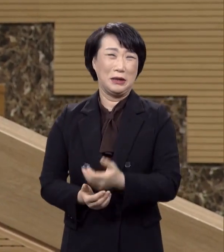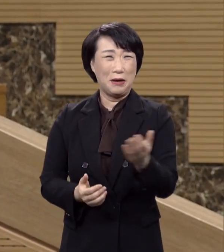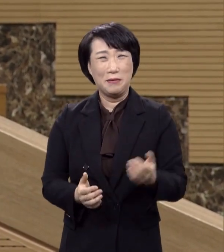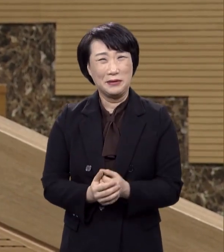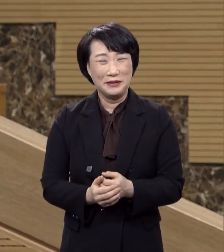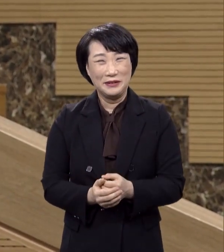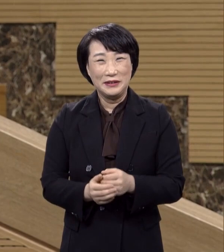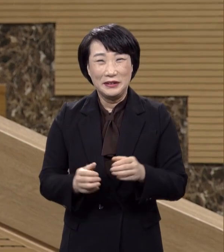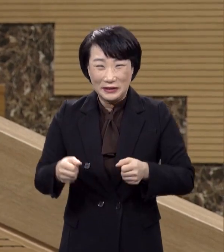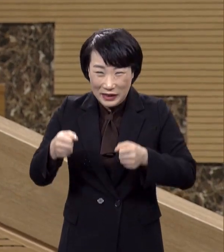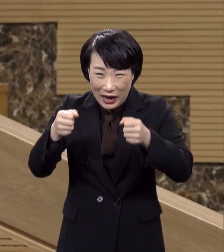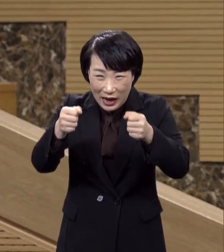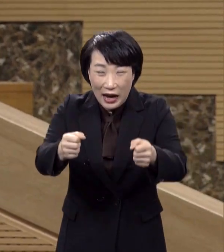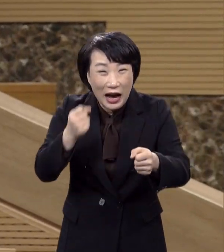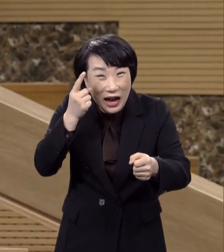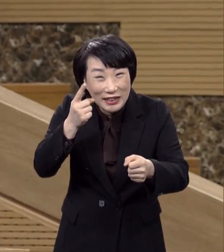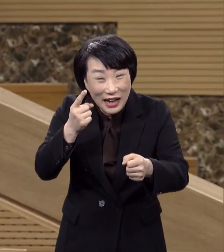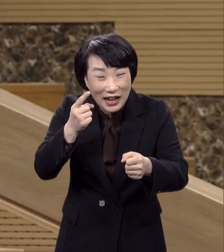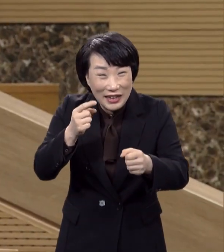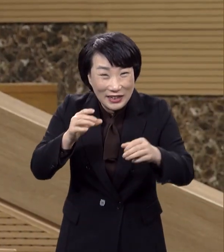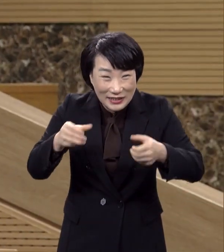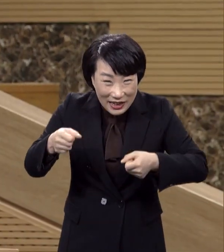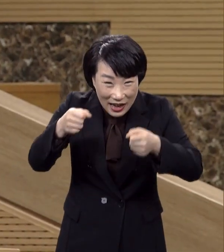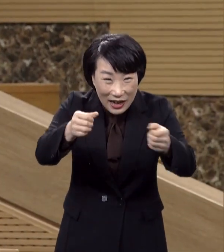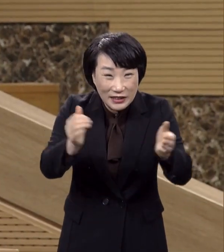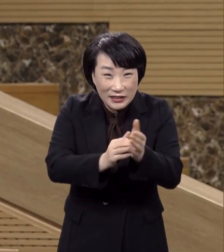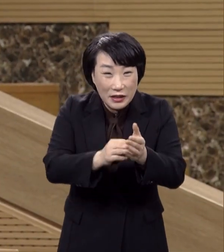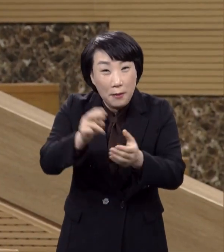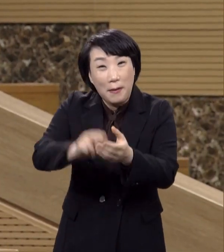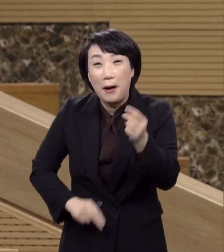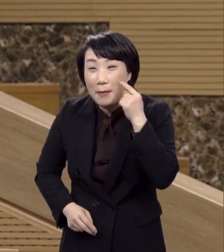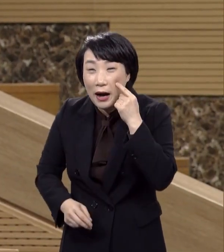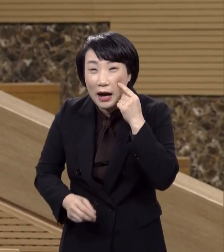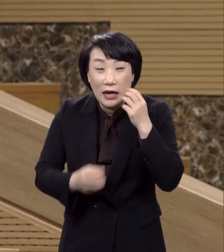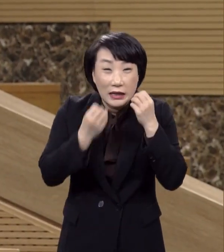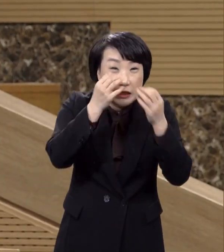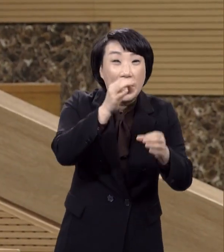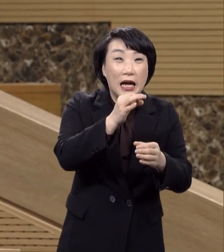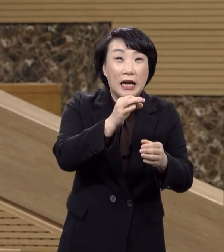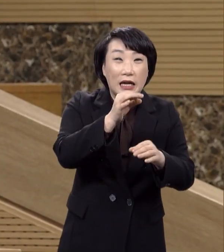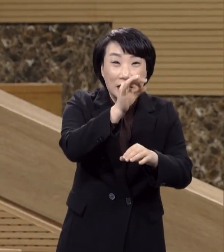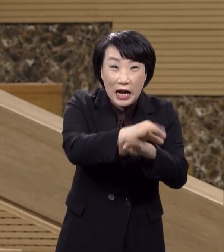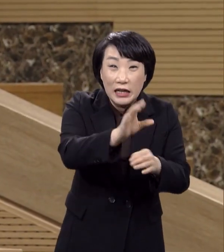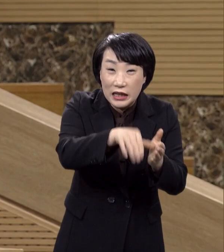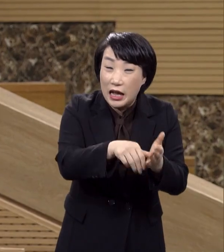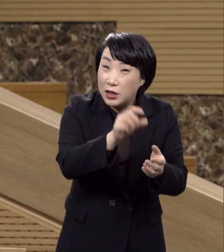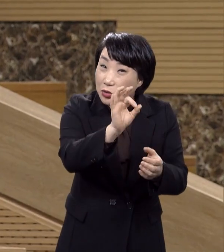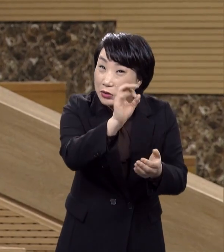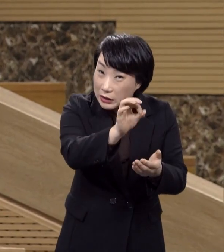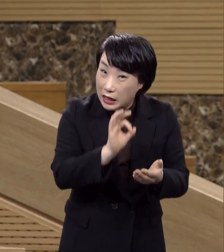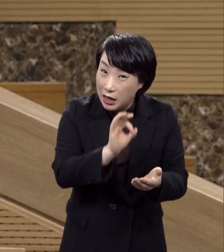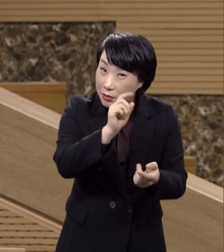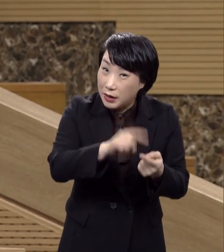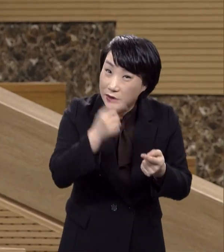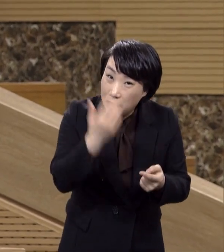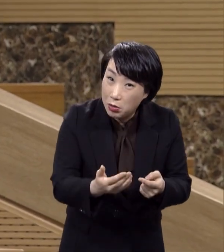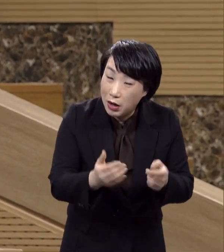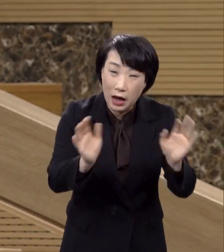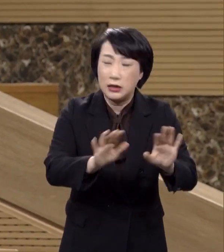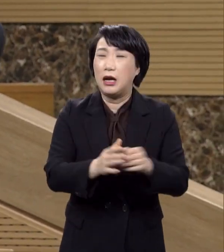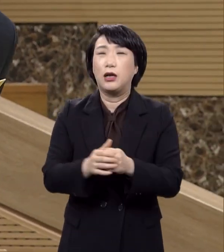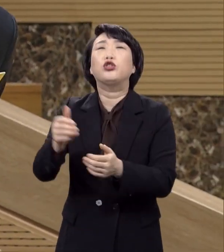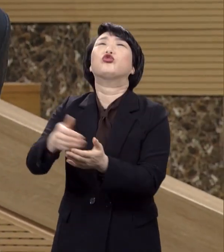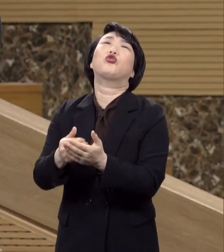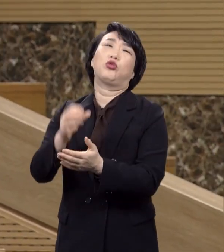여러분, 차 타고 한 달만 타고 팔아보세요. 새 차값 받나 헌차값 받나? 반드시 헌차값 받아요. 무슨